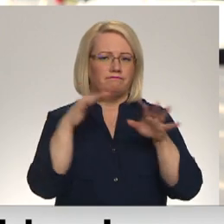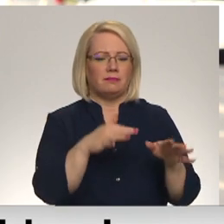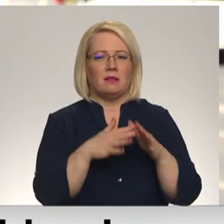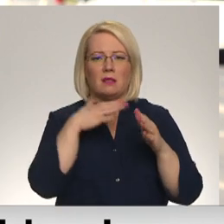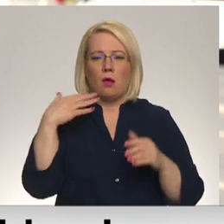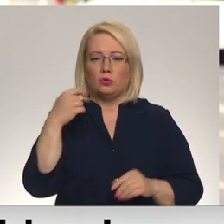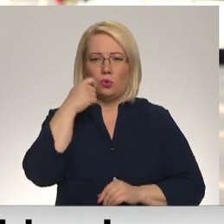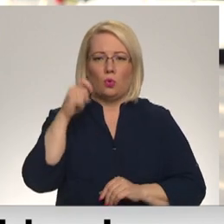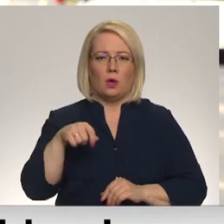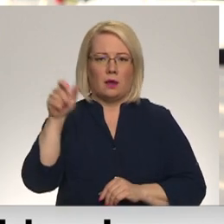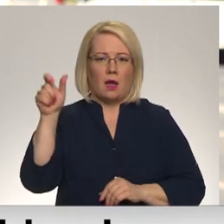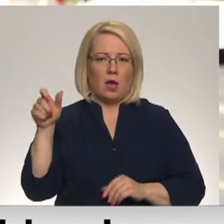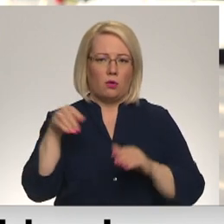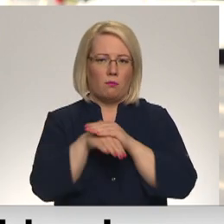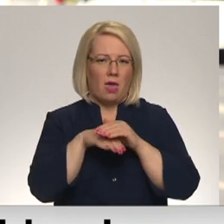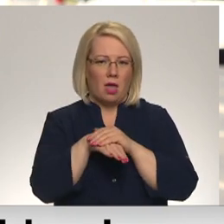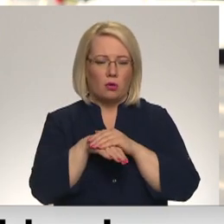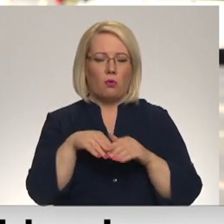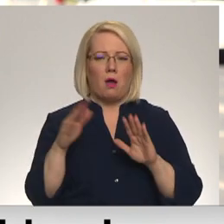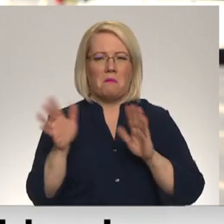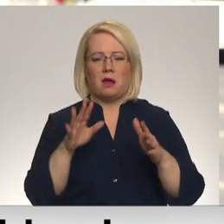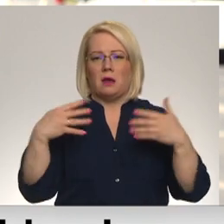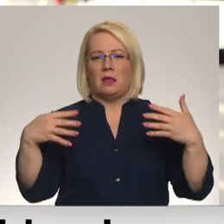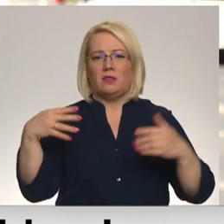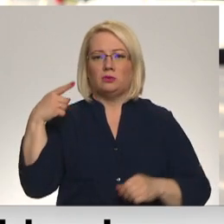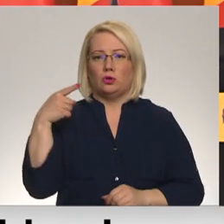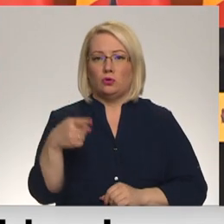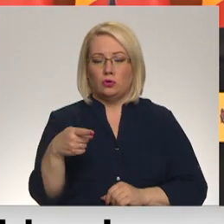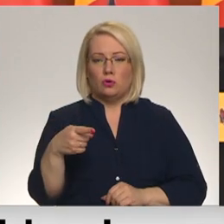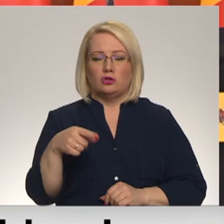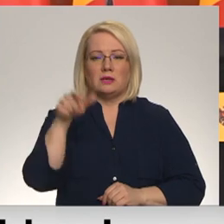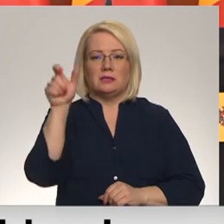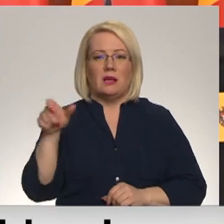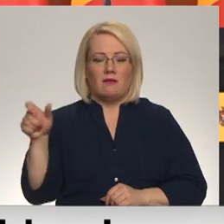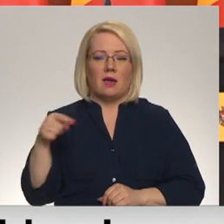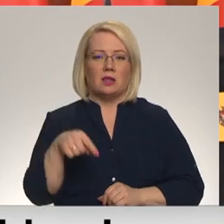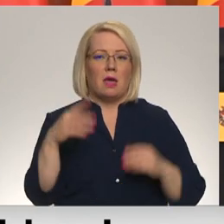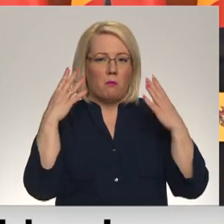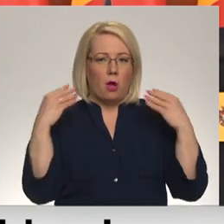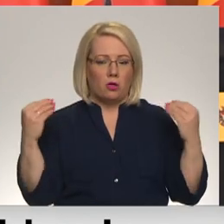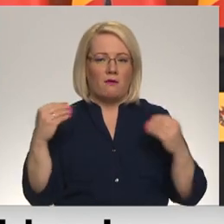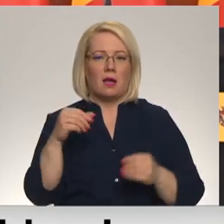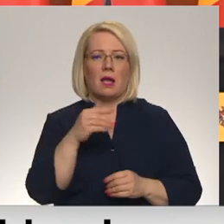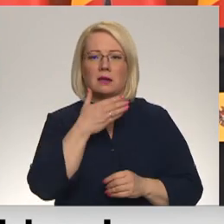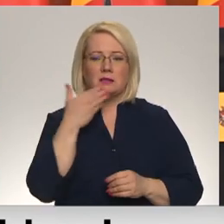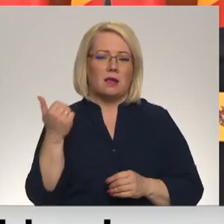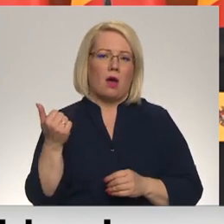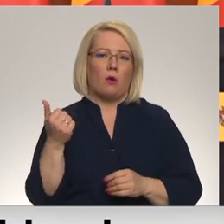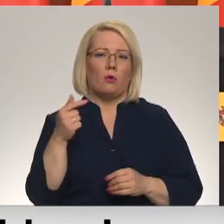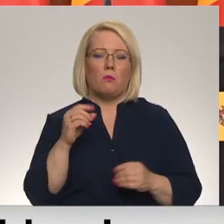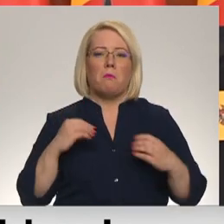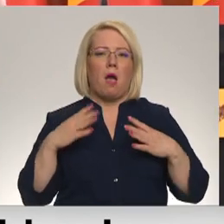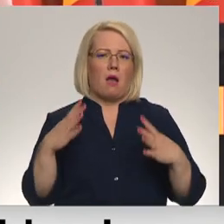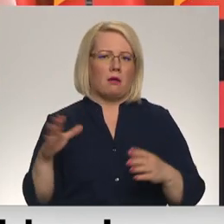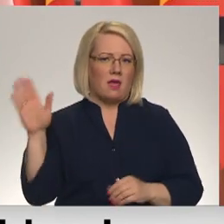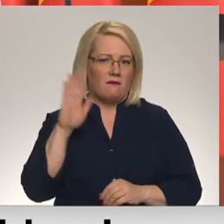skaitu Ukrainas bēgļu. Aptuveni 90 tūkstoši cilvēki ir šeit Moldovā, kas pati nebūtu nav tik